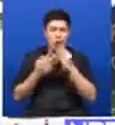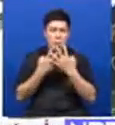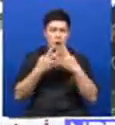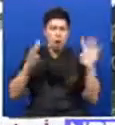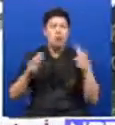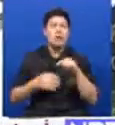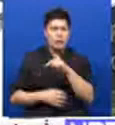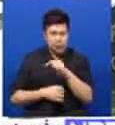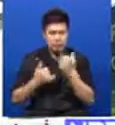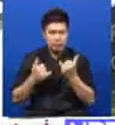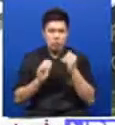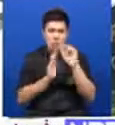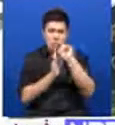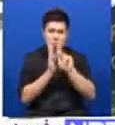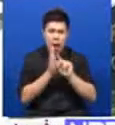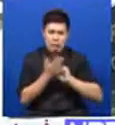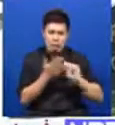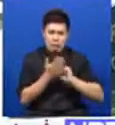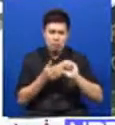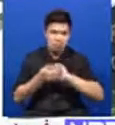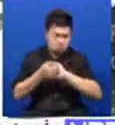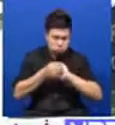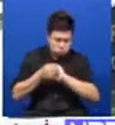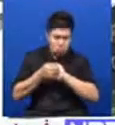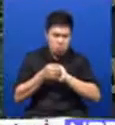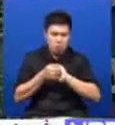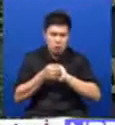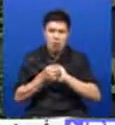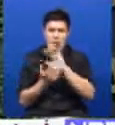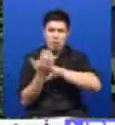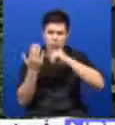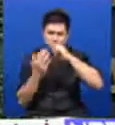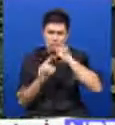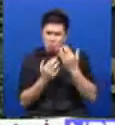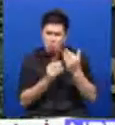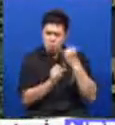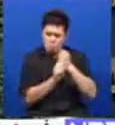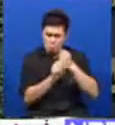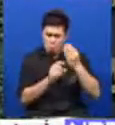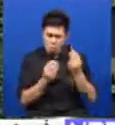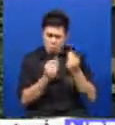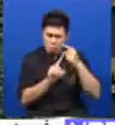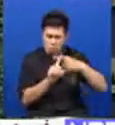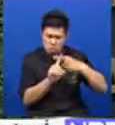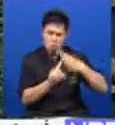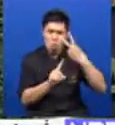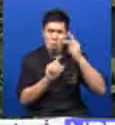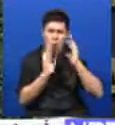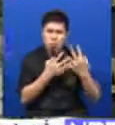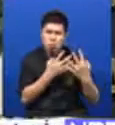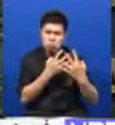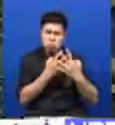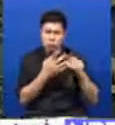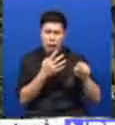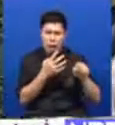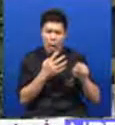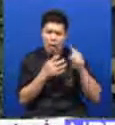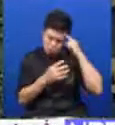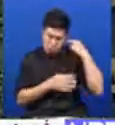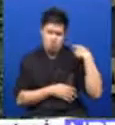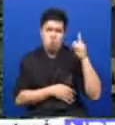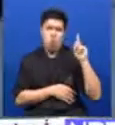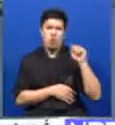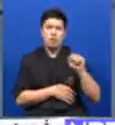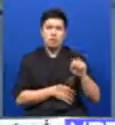การยกร่างกฎหมายสร้างความปรองดองแห่งชาติจะเร่งให้เสร็จภายใน 2เดือนซึ่งจะทำให้ผู้ต้องขังคดีการเมืองอยู่ในข่ายได้รับ